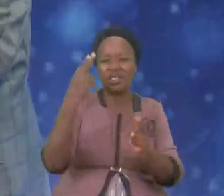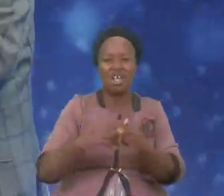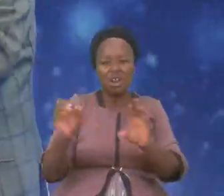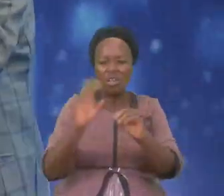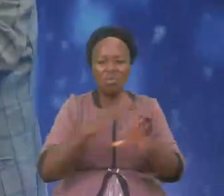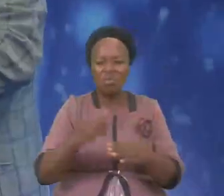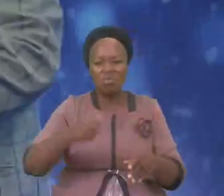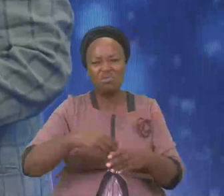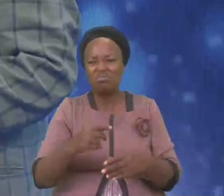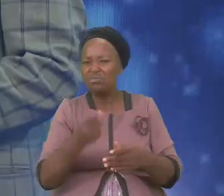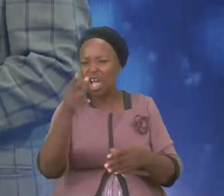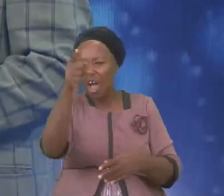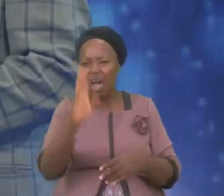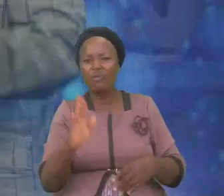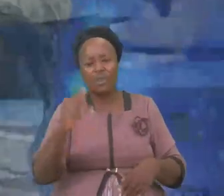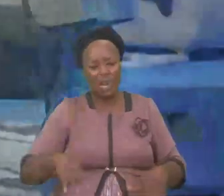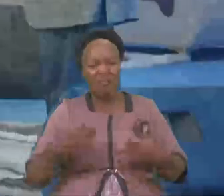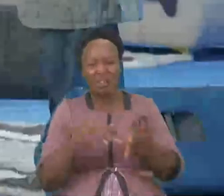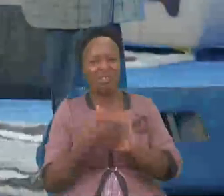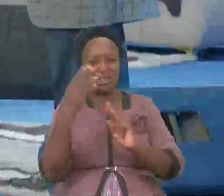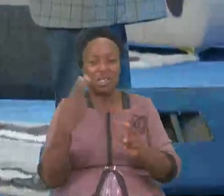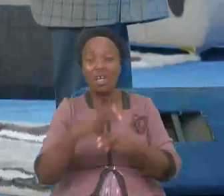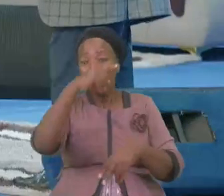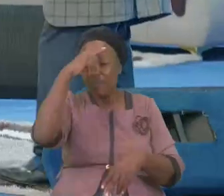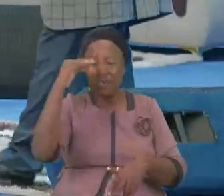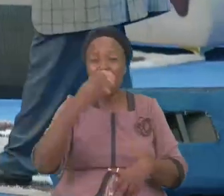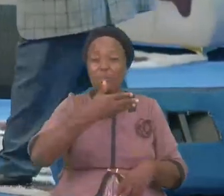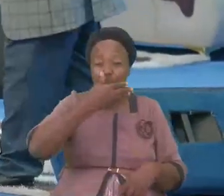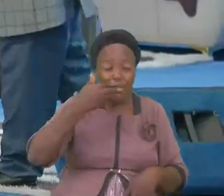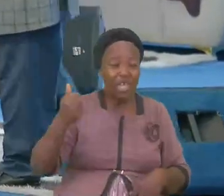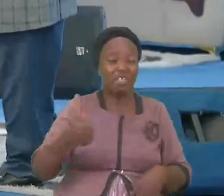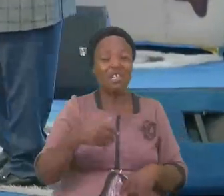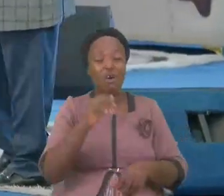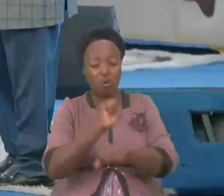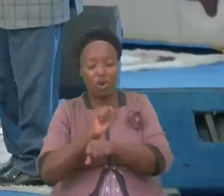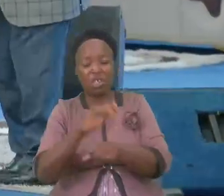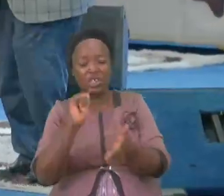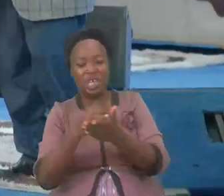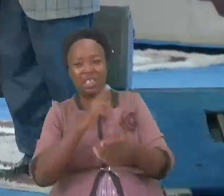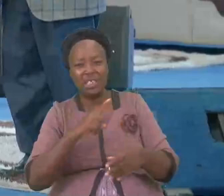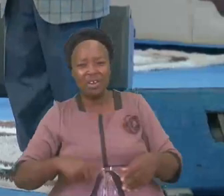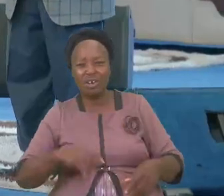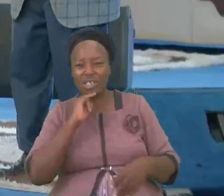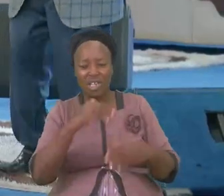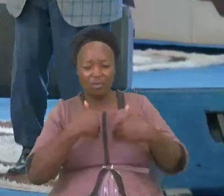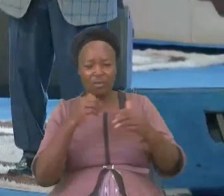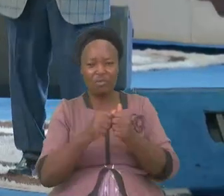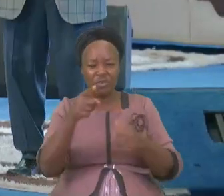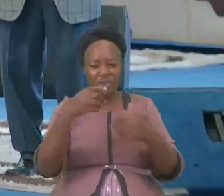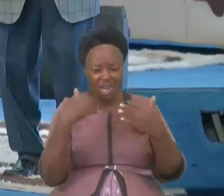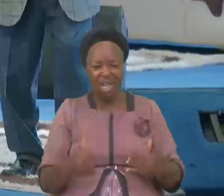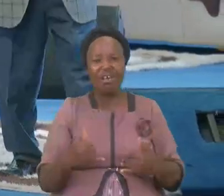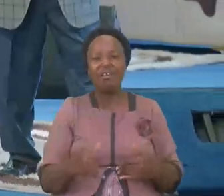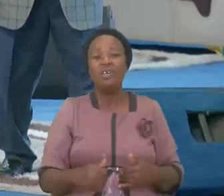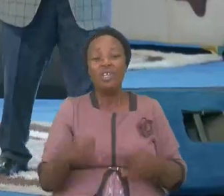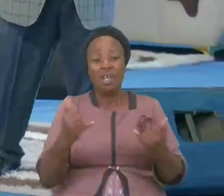Rien ne va écouter ta vie à cause des meilleures choses que Dieu fera pour toi.